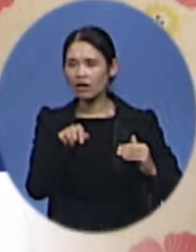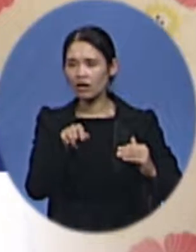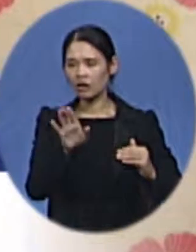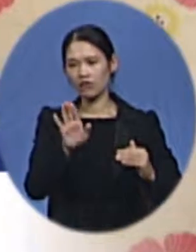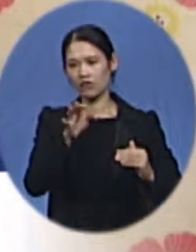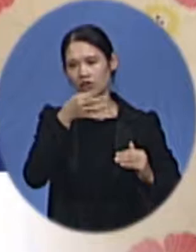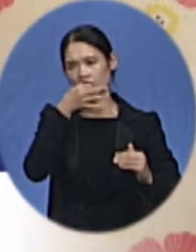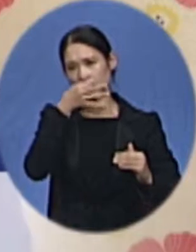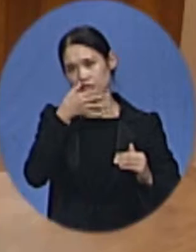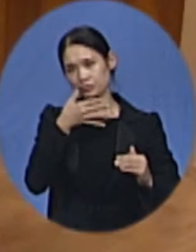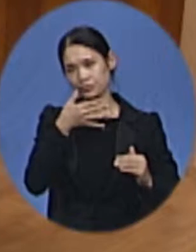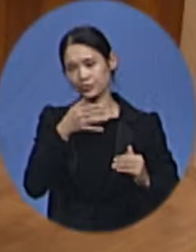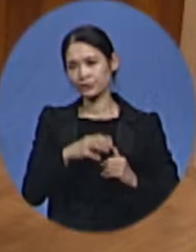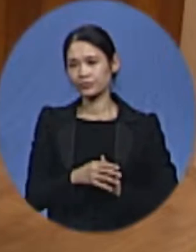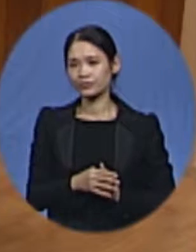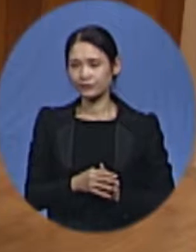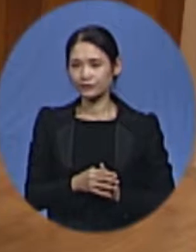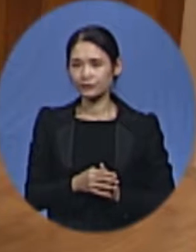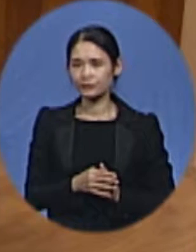힘들었죠.